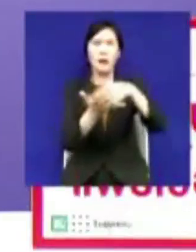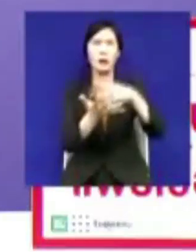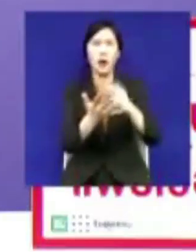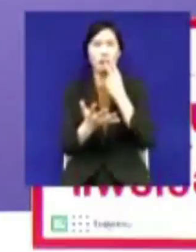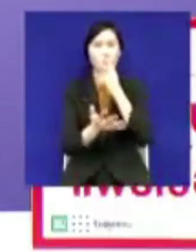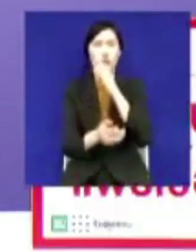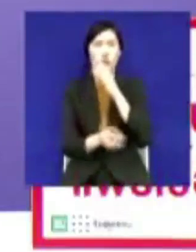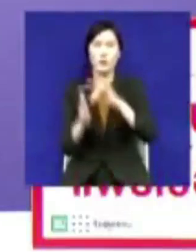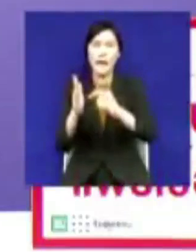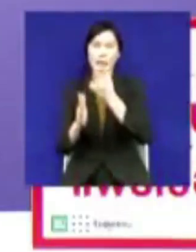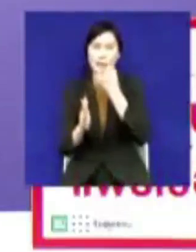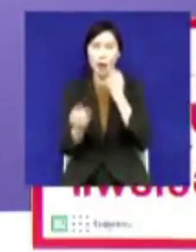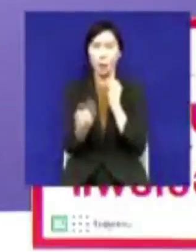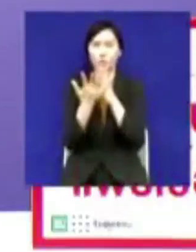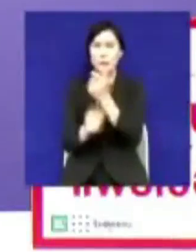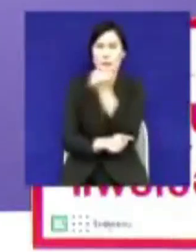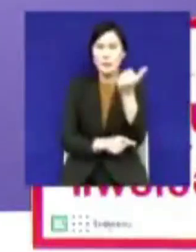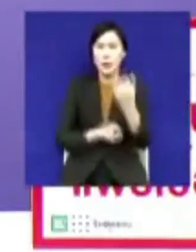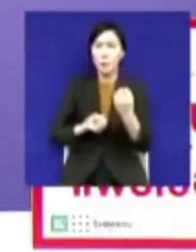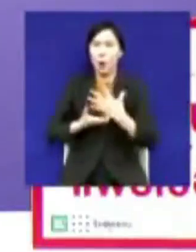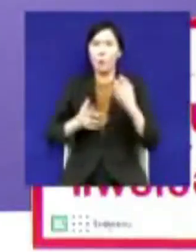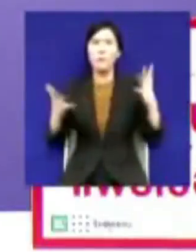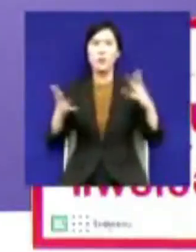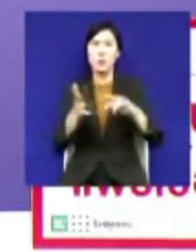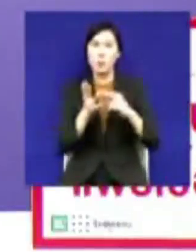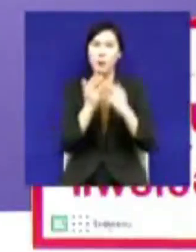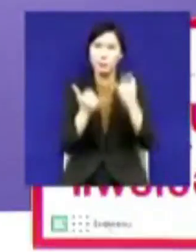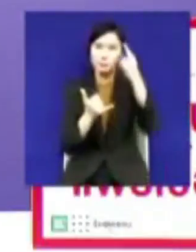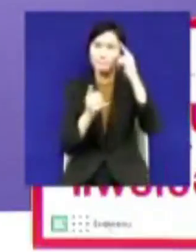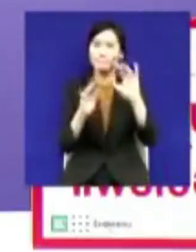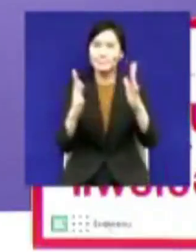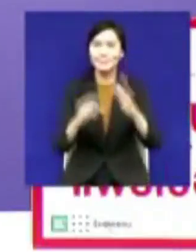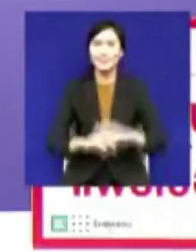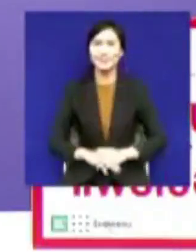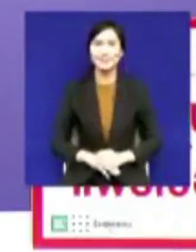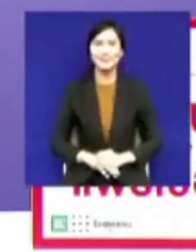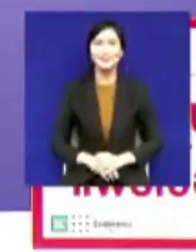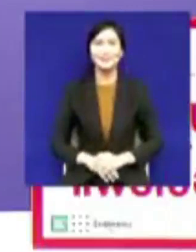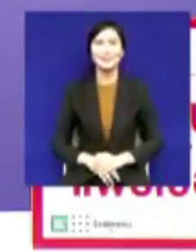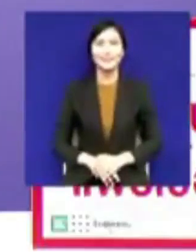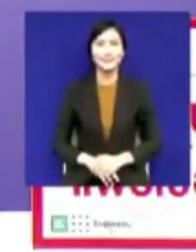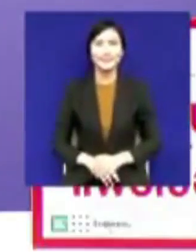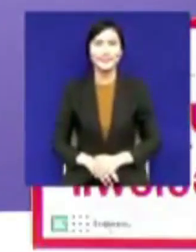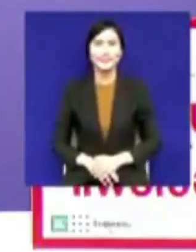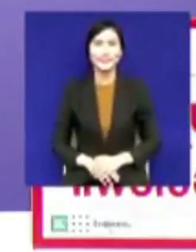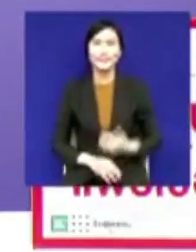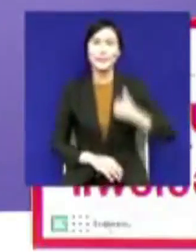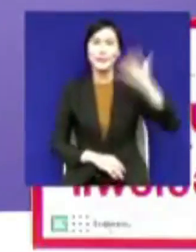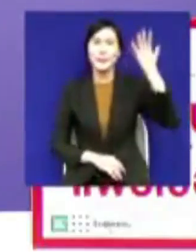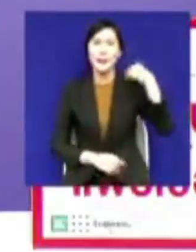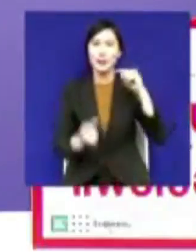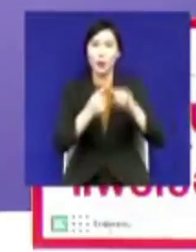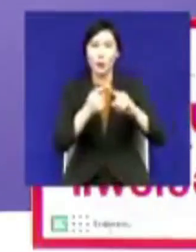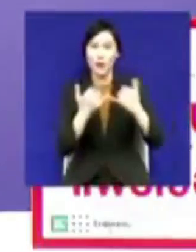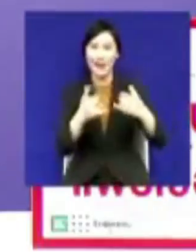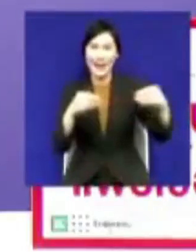ดเปลี่ยนนะคุณเก๋ครับในการที่เราจะเจอคนป่วยที่ตรงกับข้อเท็จจริงความจริงมากน้อยแค่ไหนไปฟังคุณหมอสุวรรณชั